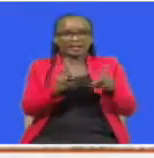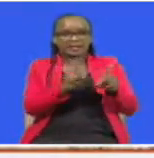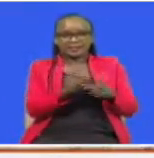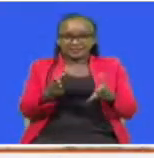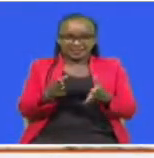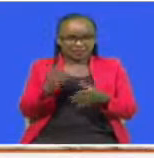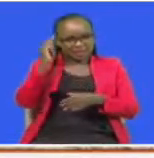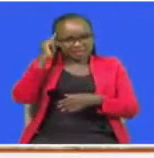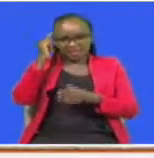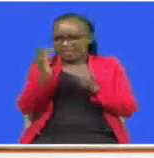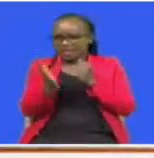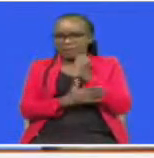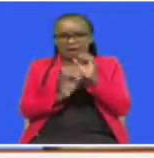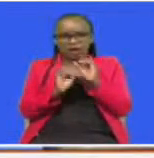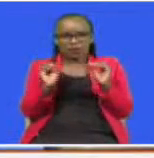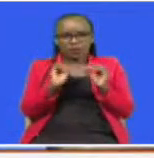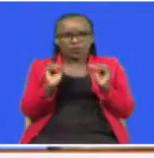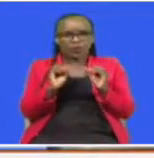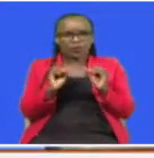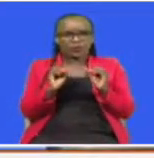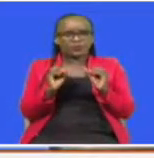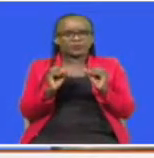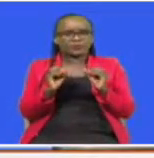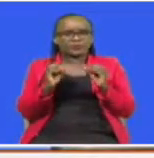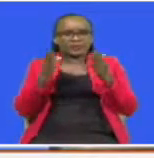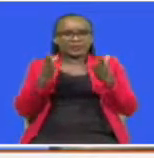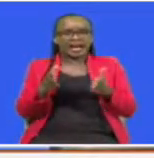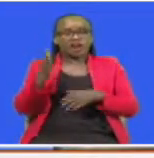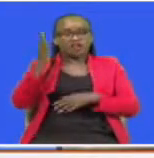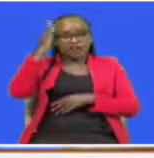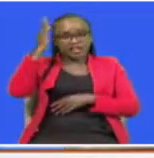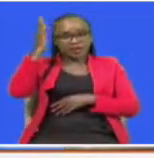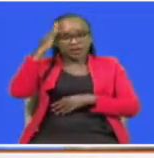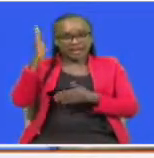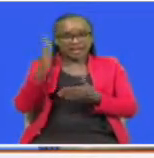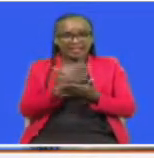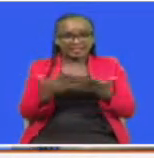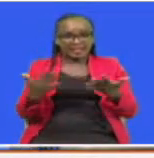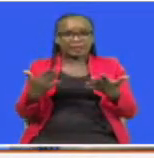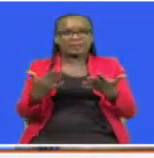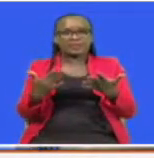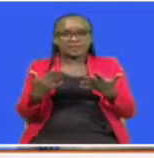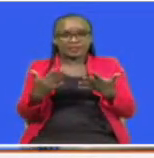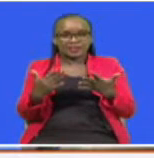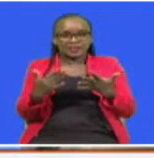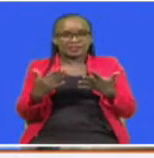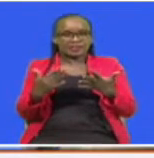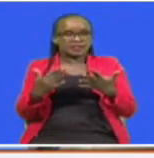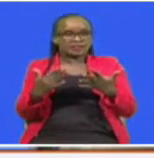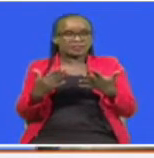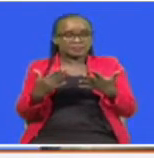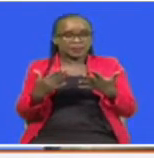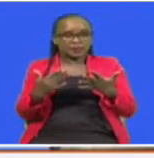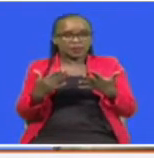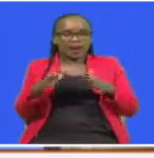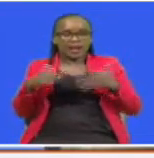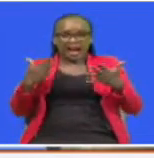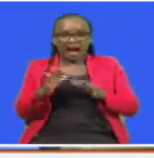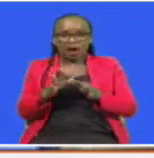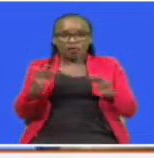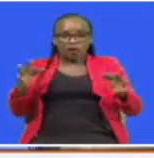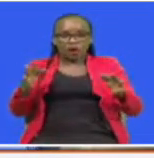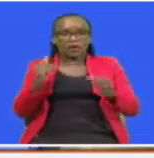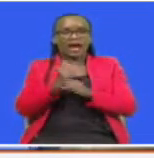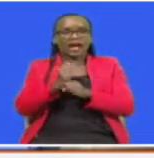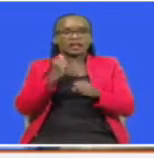ndivyo sivyo. So if some sort of a recognition, something would be quite okay for me, you know. And how long I will